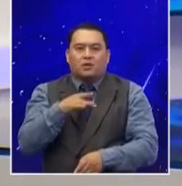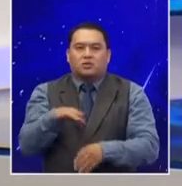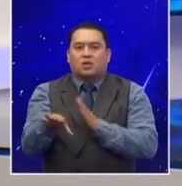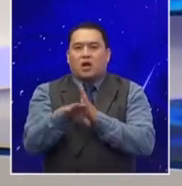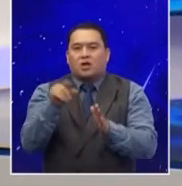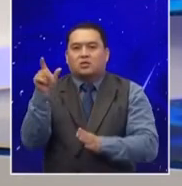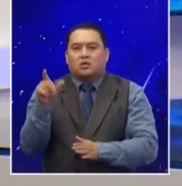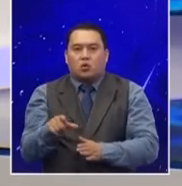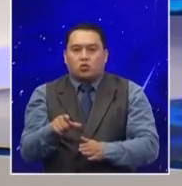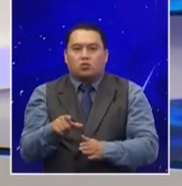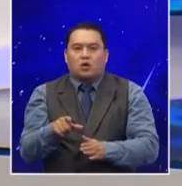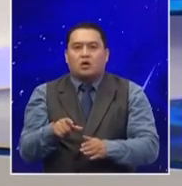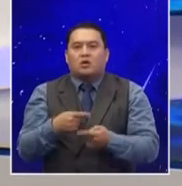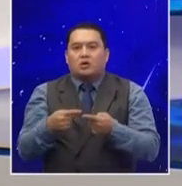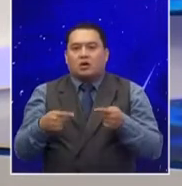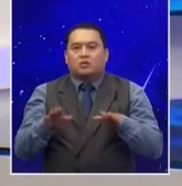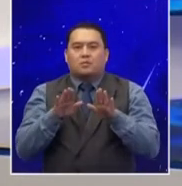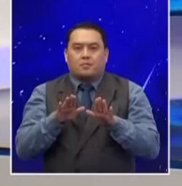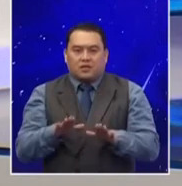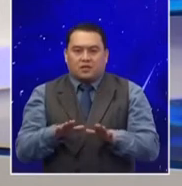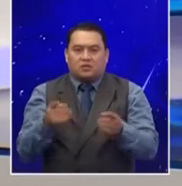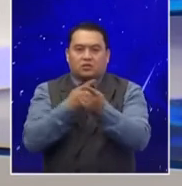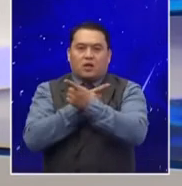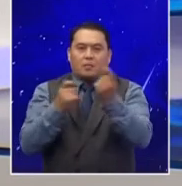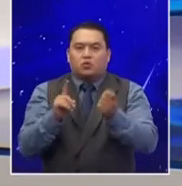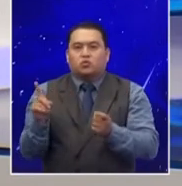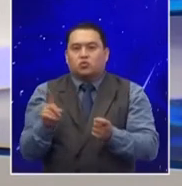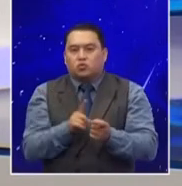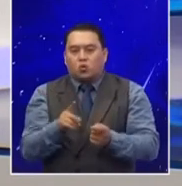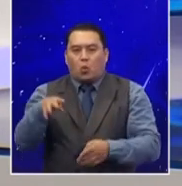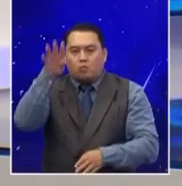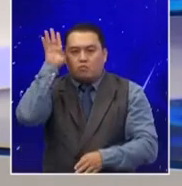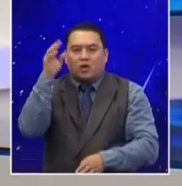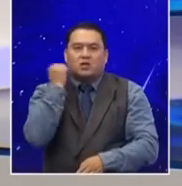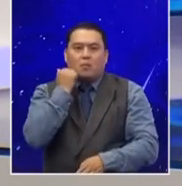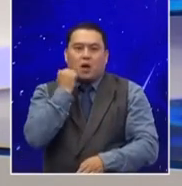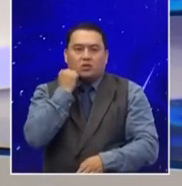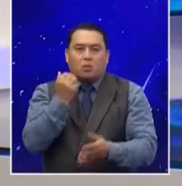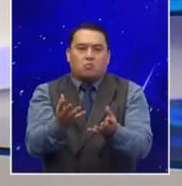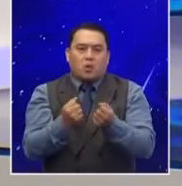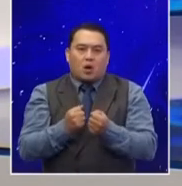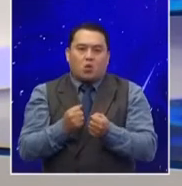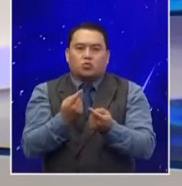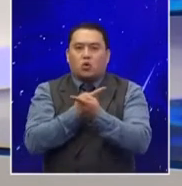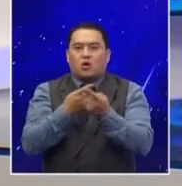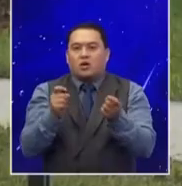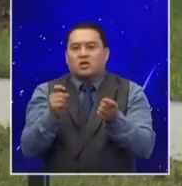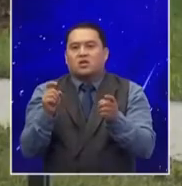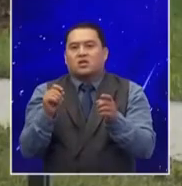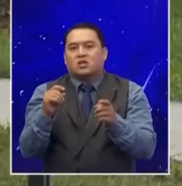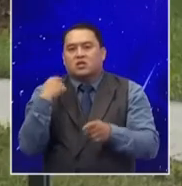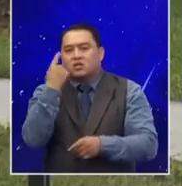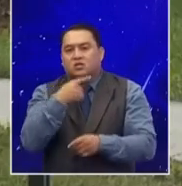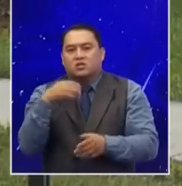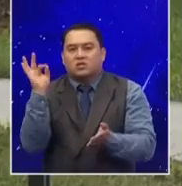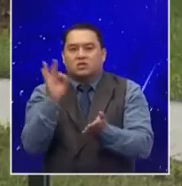избирателей и посеять смуту в разных уголках страны. Сообщается также, что Тегеран и Москва якобы получили данные о регистрации избирателей